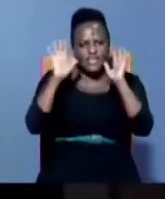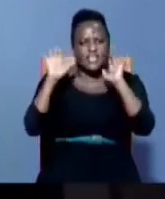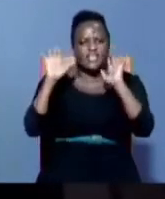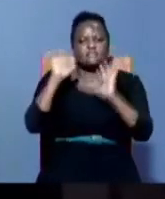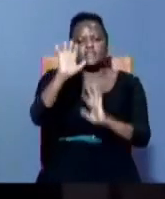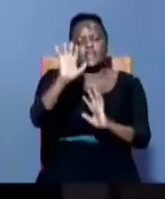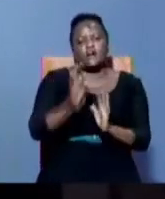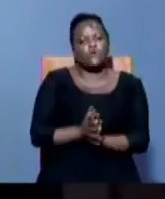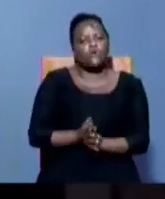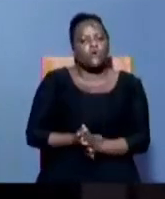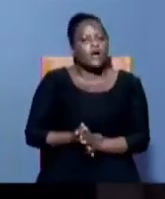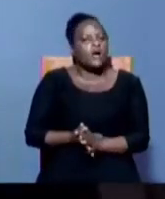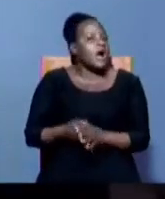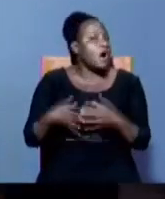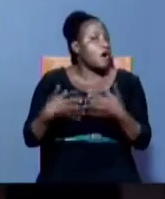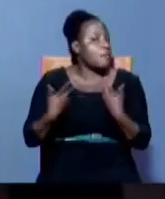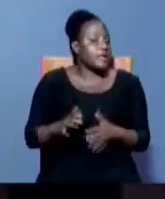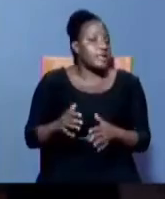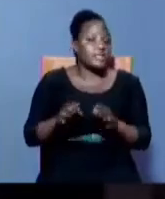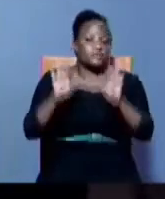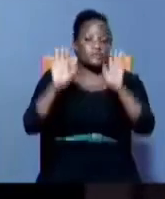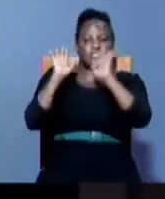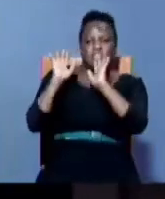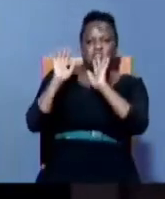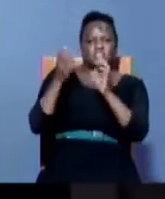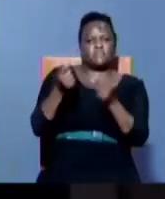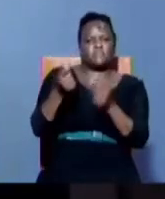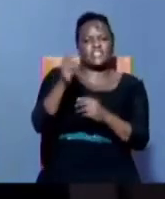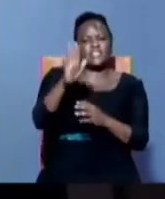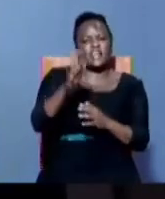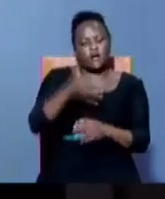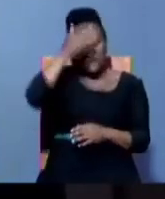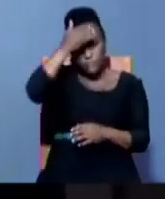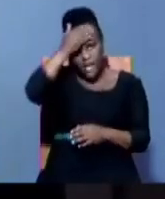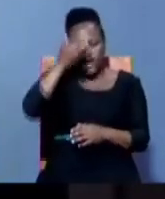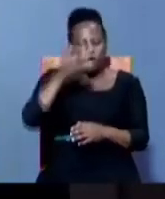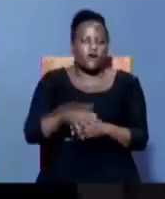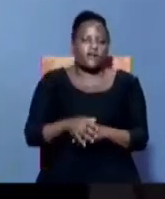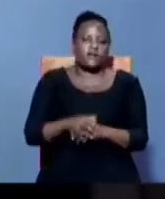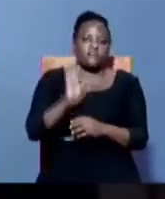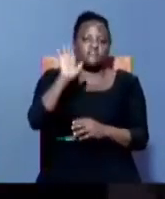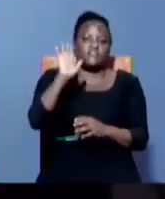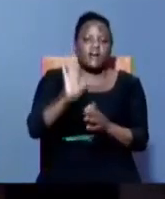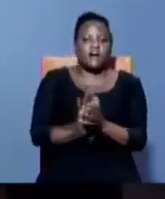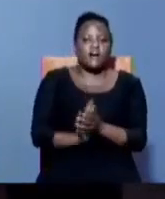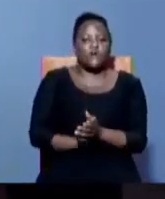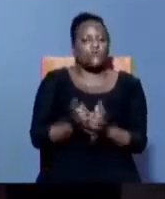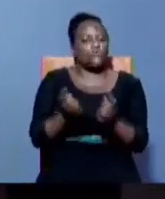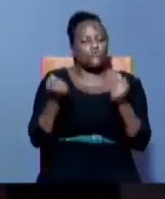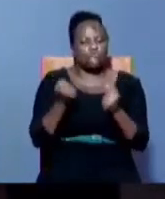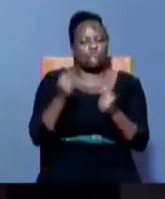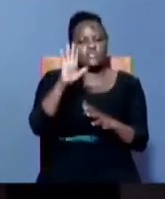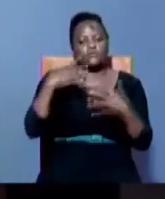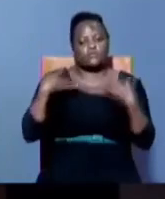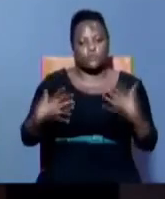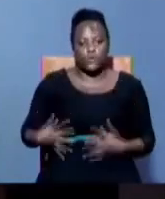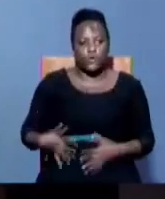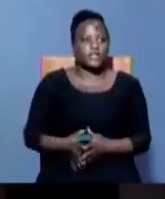kusalimisha fedha zao, hawataka kusalimisha vipawa na karama zao, hawataka kusalimisha nguvu zao za